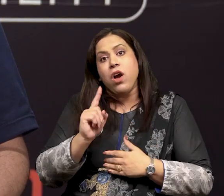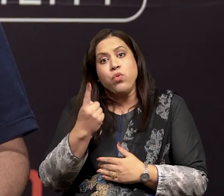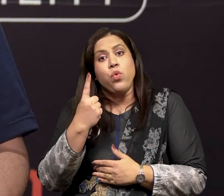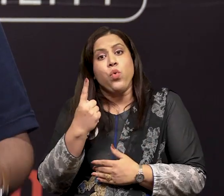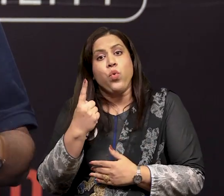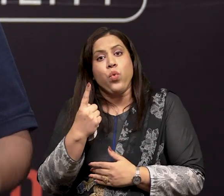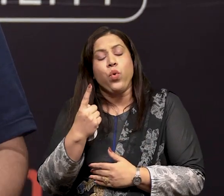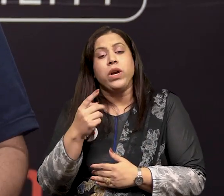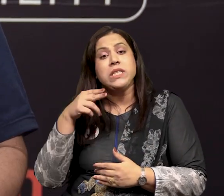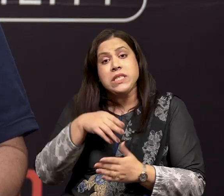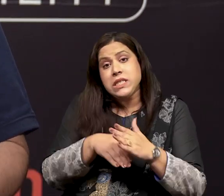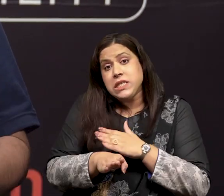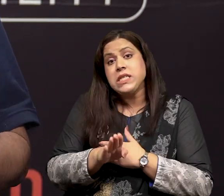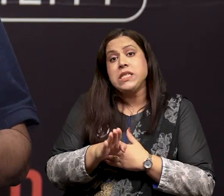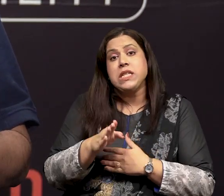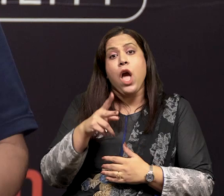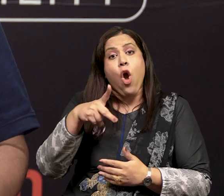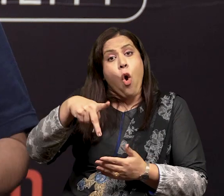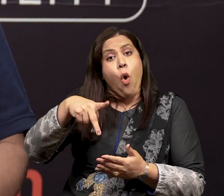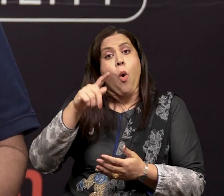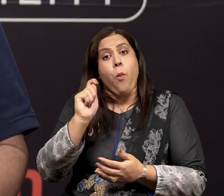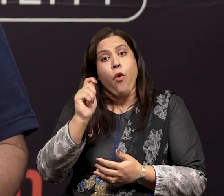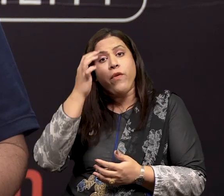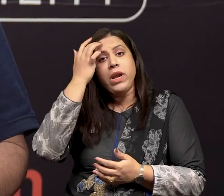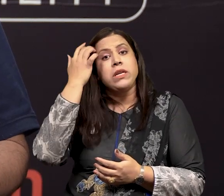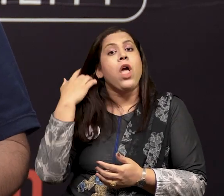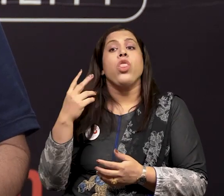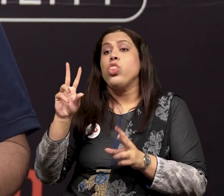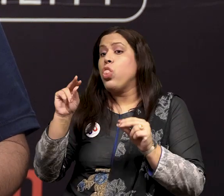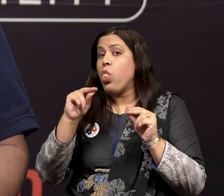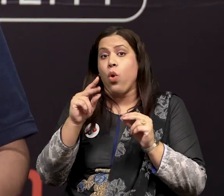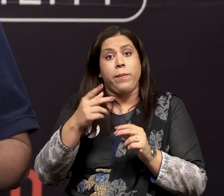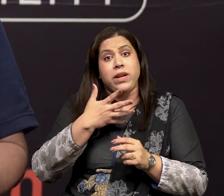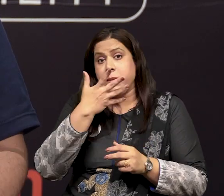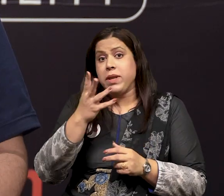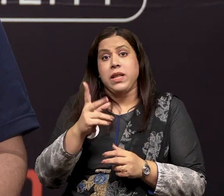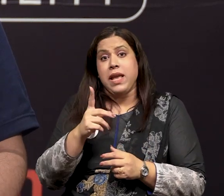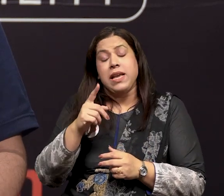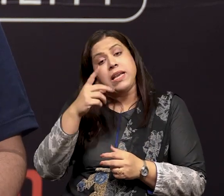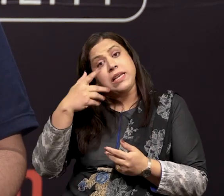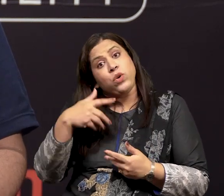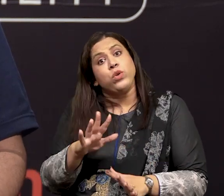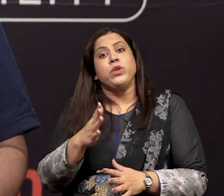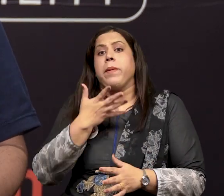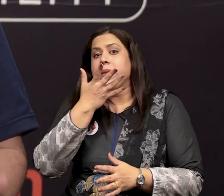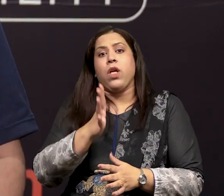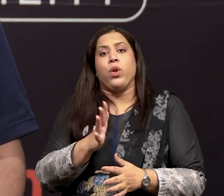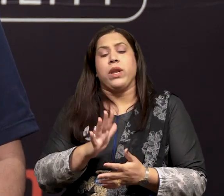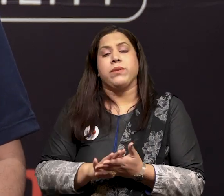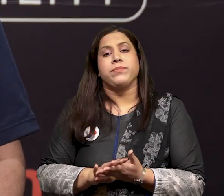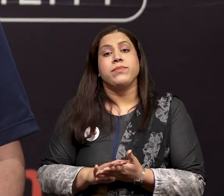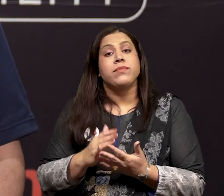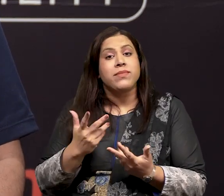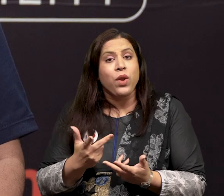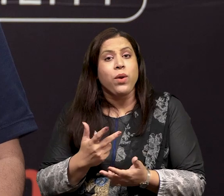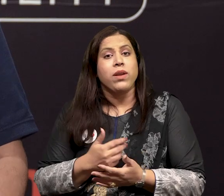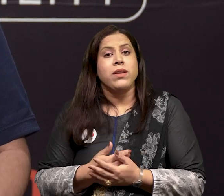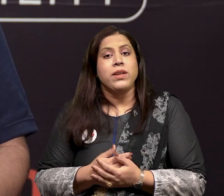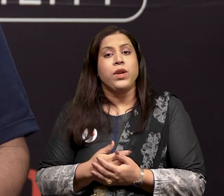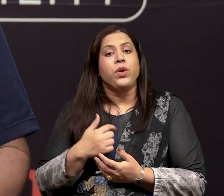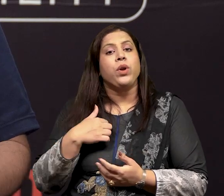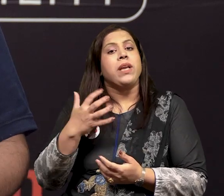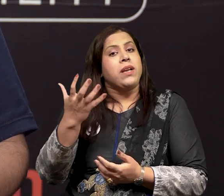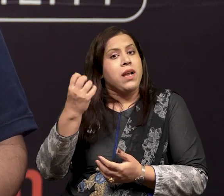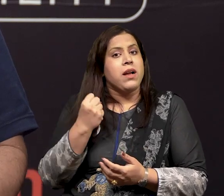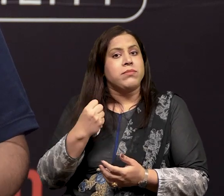within yourself. And sometimes you are not even aware of what are you going to do.